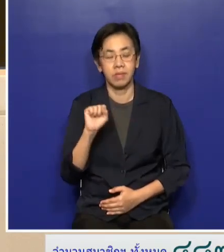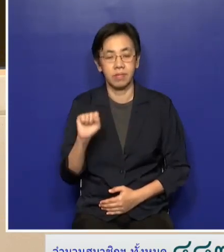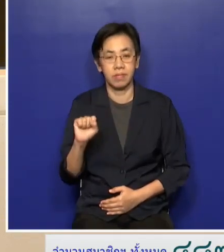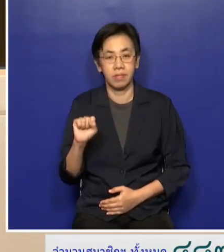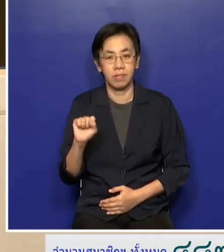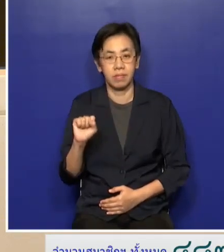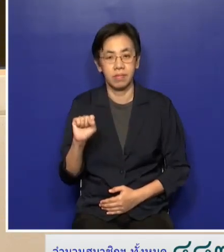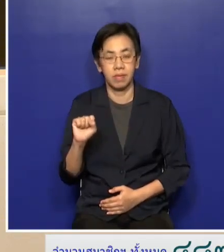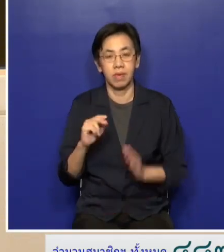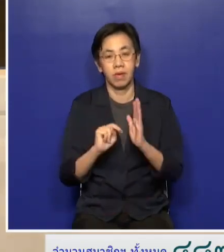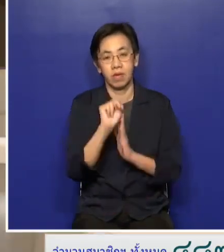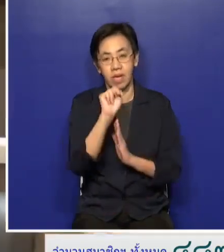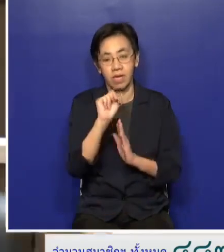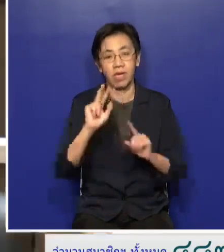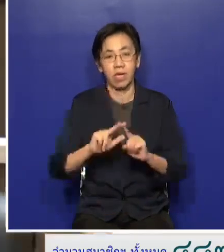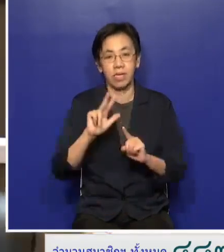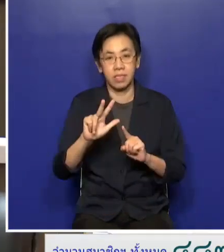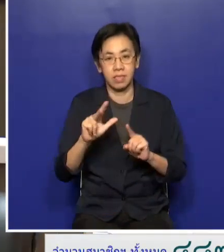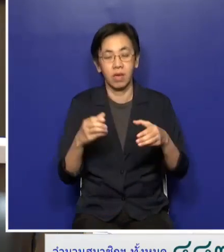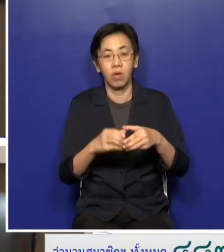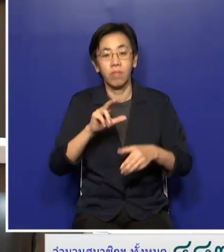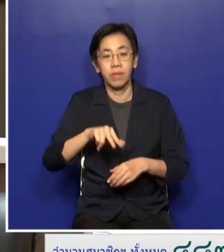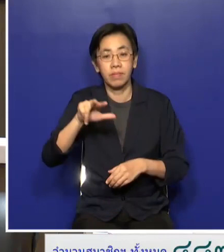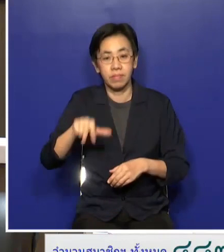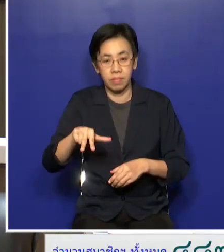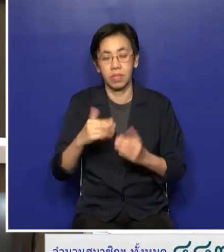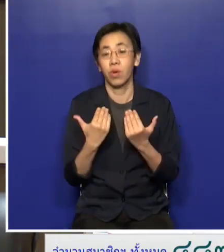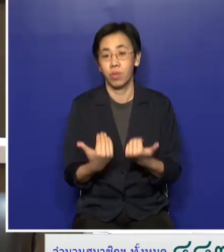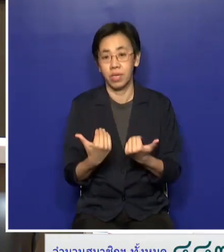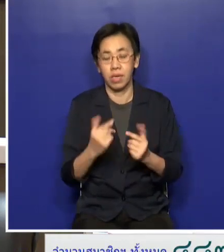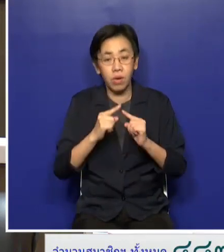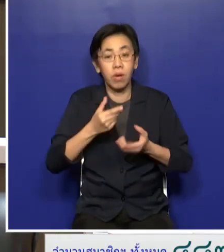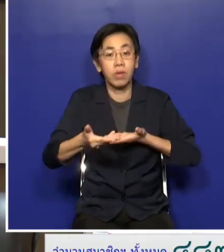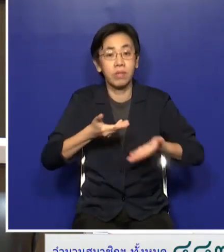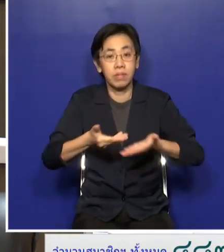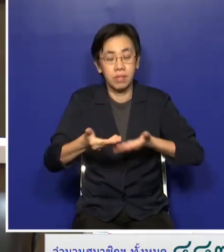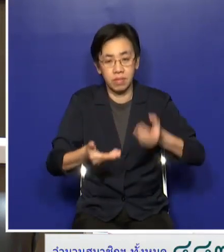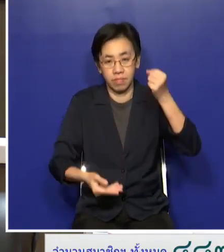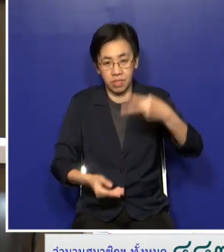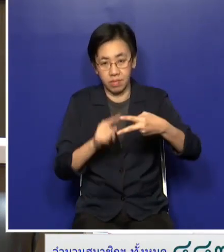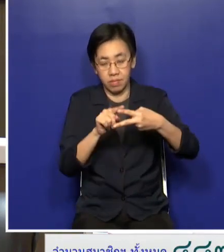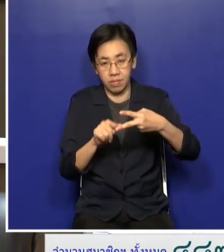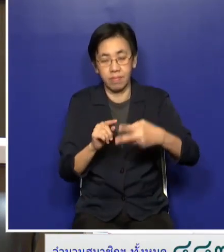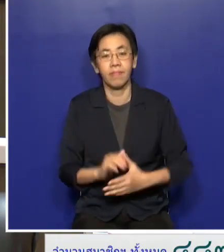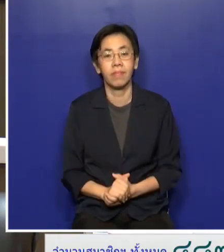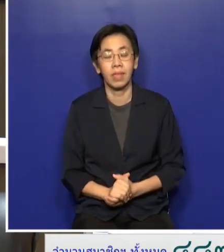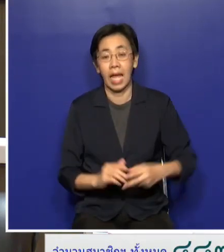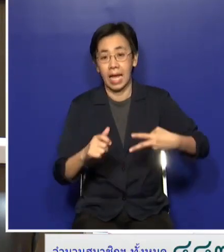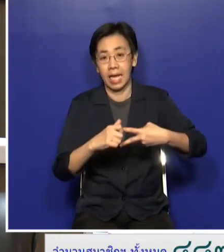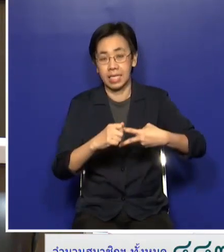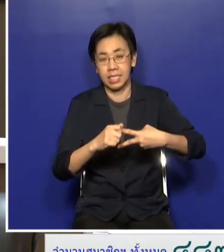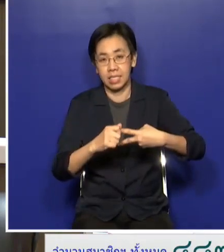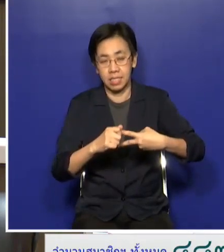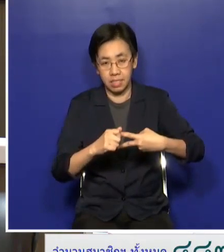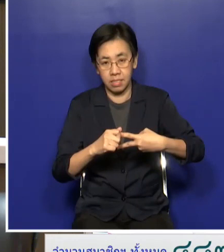ฎรจังหวัดน่านเขต3พรรคเพื่อไทยวันนี้ขออนุญาตหารือท่านประธาน2เรื่องครับเรื่องแรกผมได้รับการร้